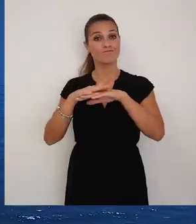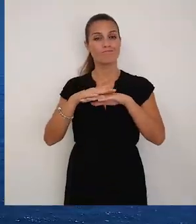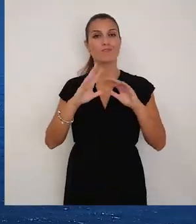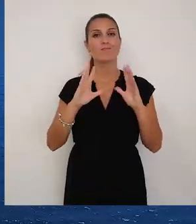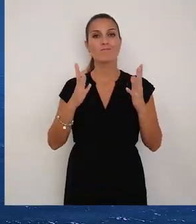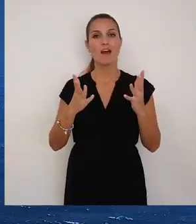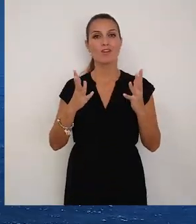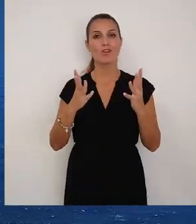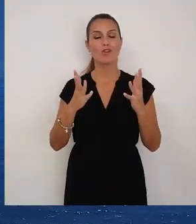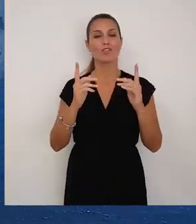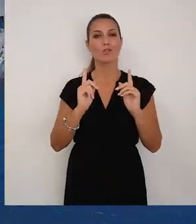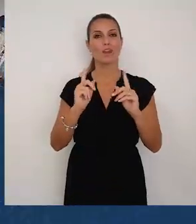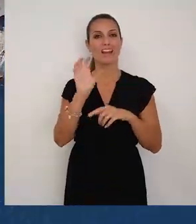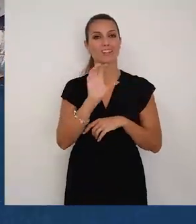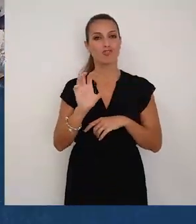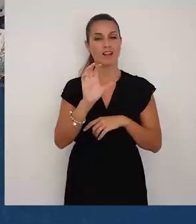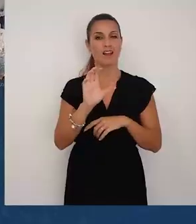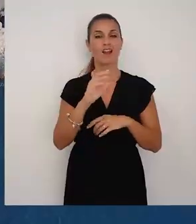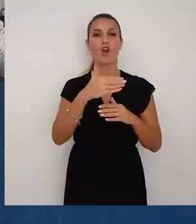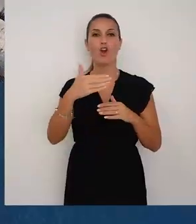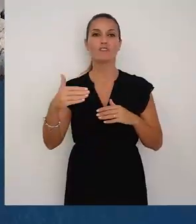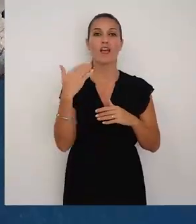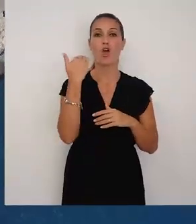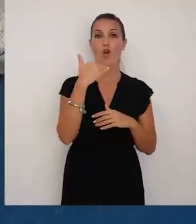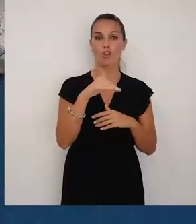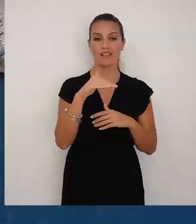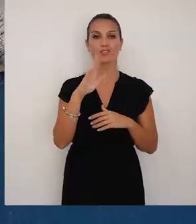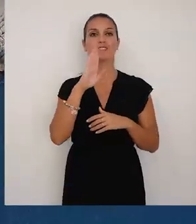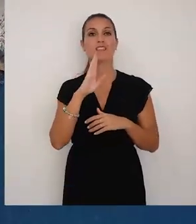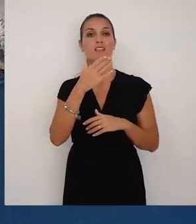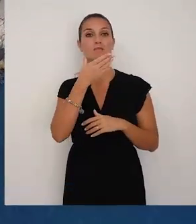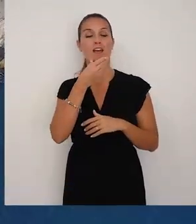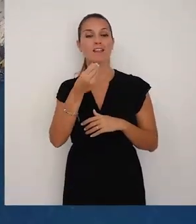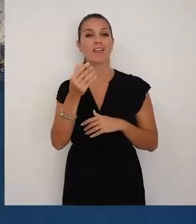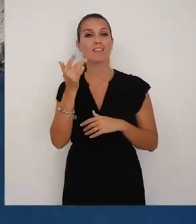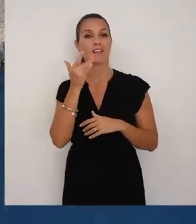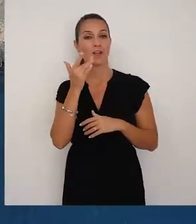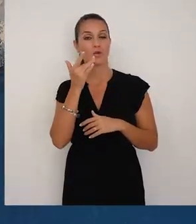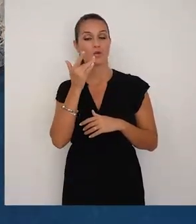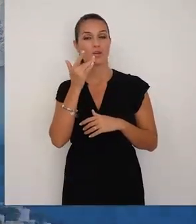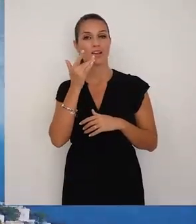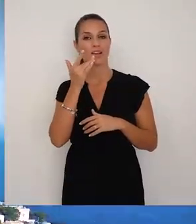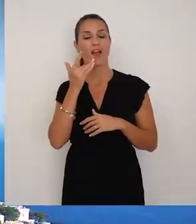Naturale Regionale Costa Otranto, Santa Maria di Leuca e Bosco di Tricase.